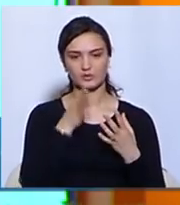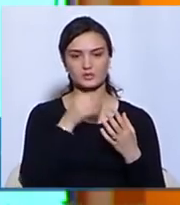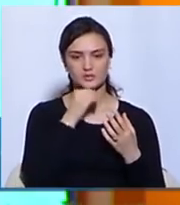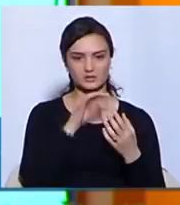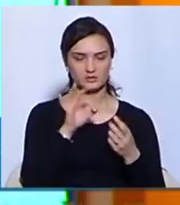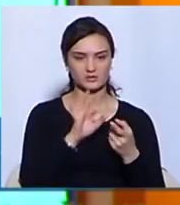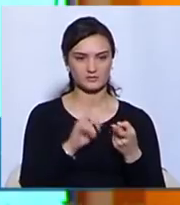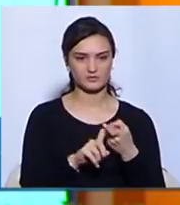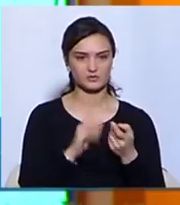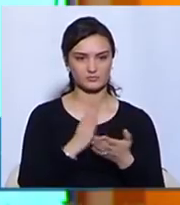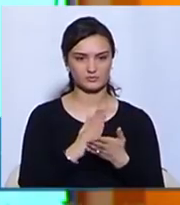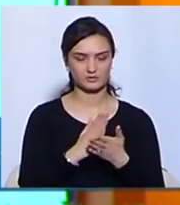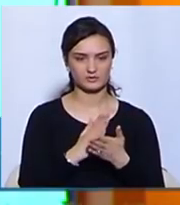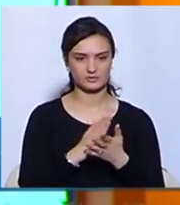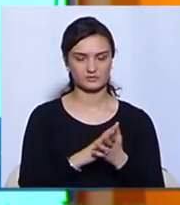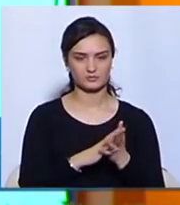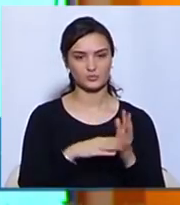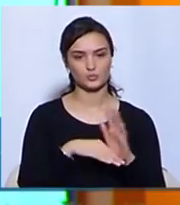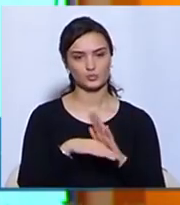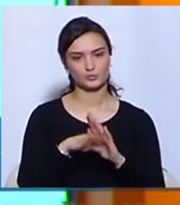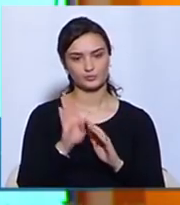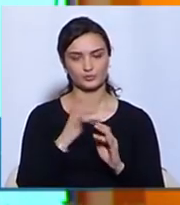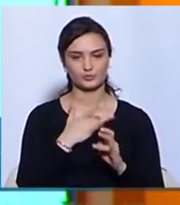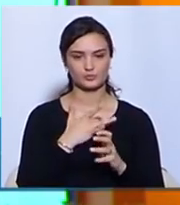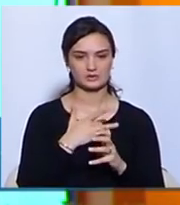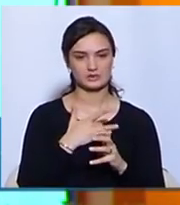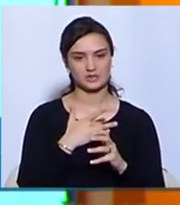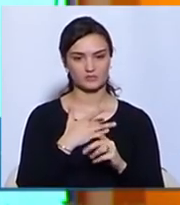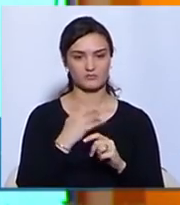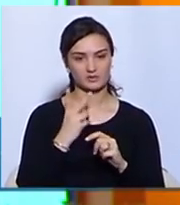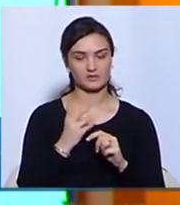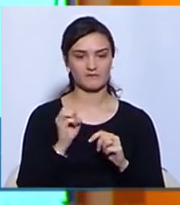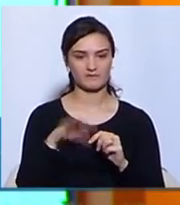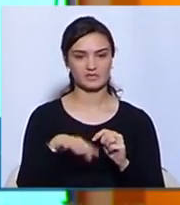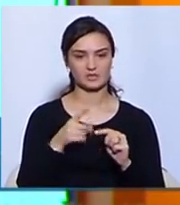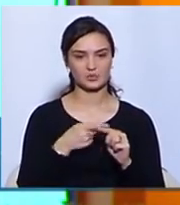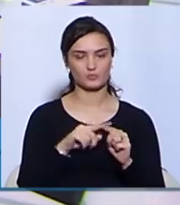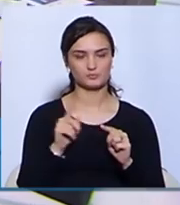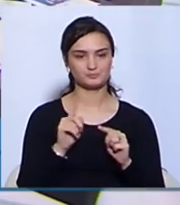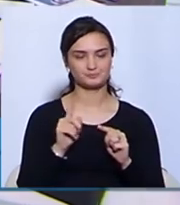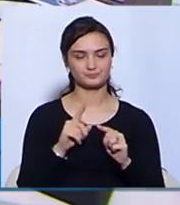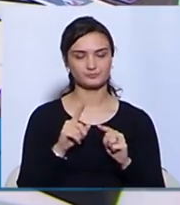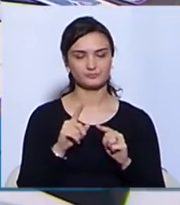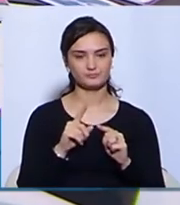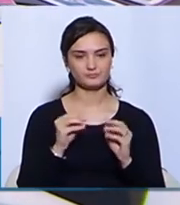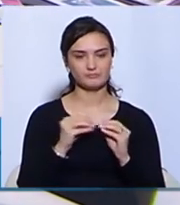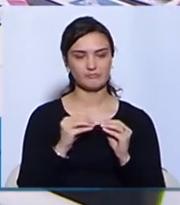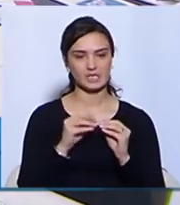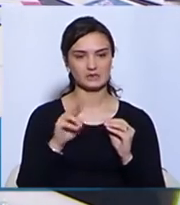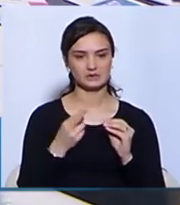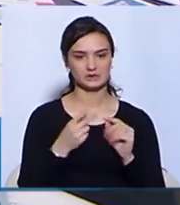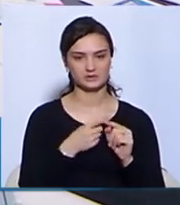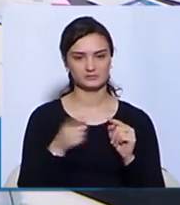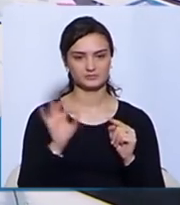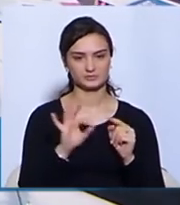ასაკთან დაკავშირებული არის და უფრო გულსის ძარღვოვანია, ვიდრე რომ 10 წლიან